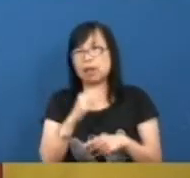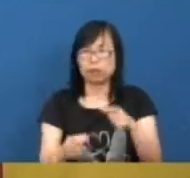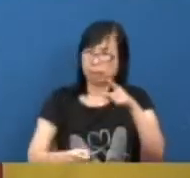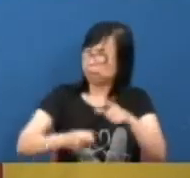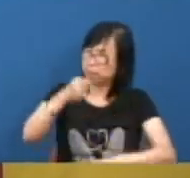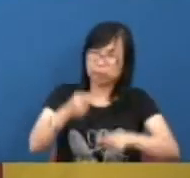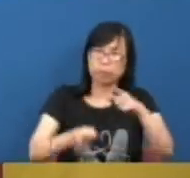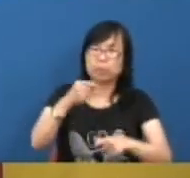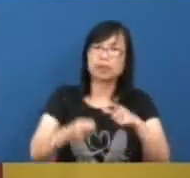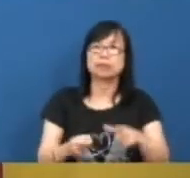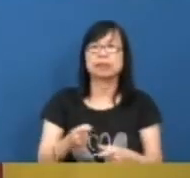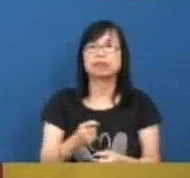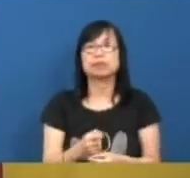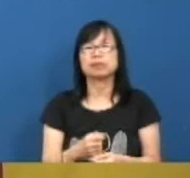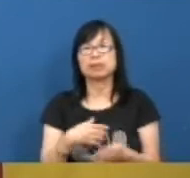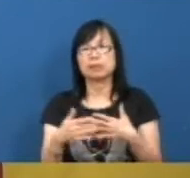嘅事去即係